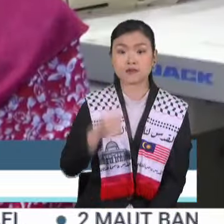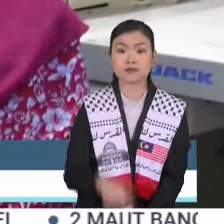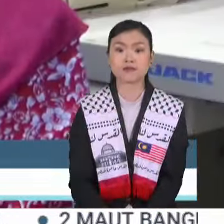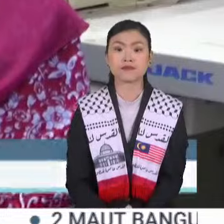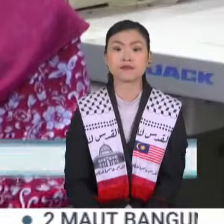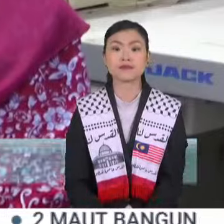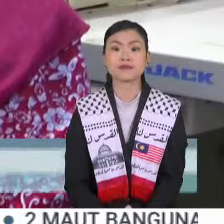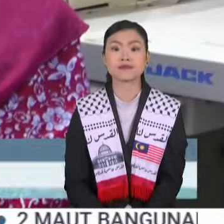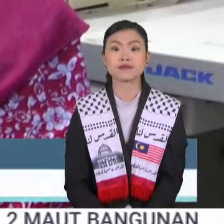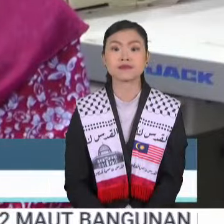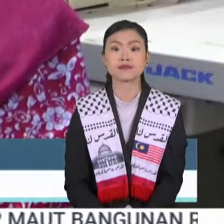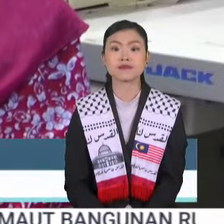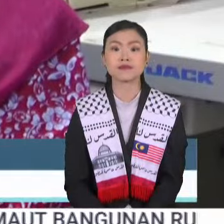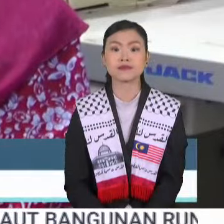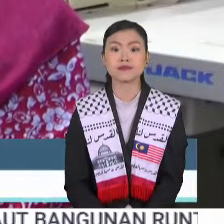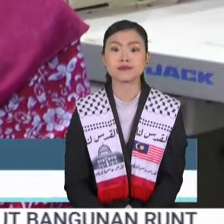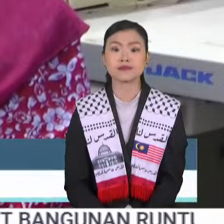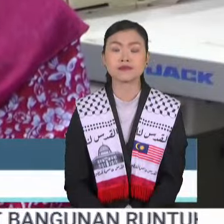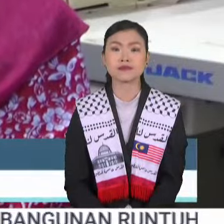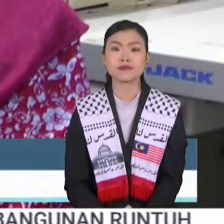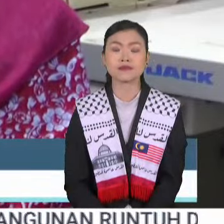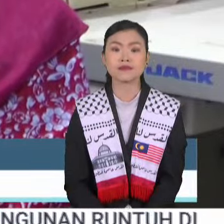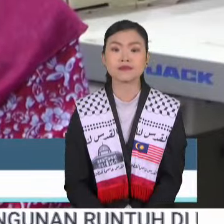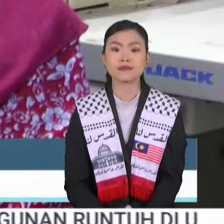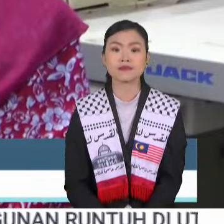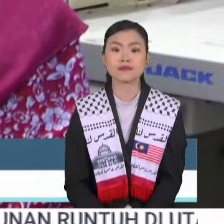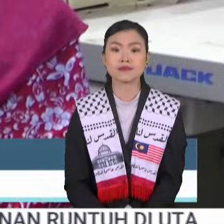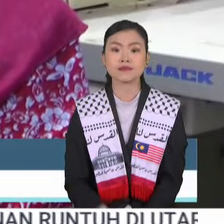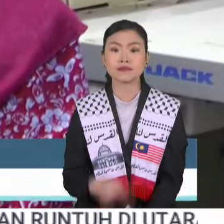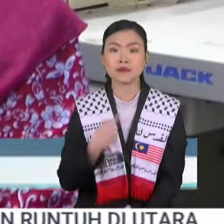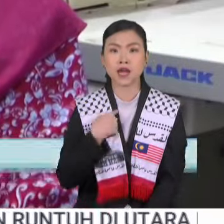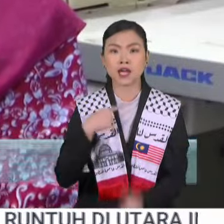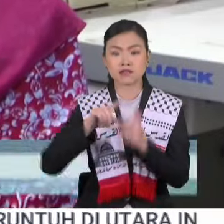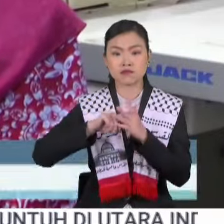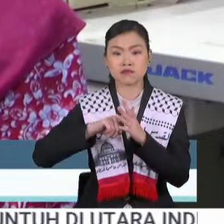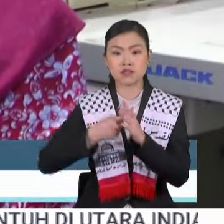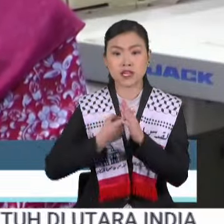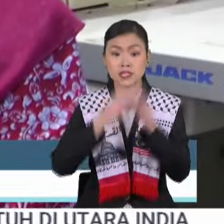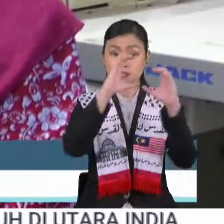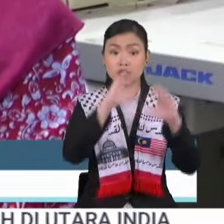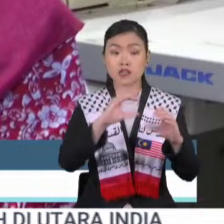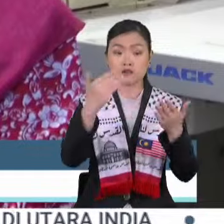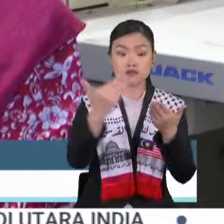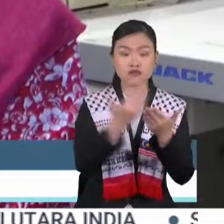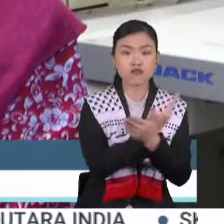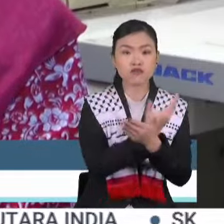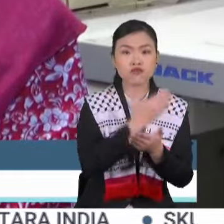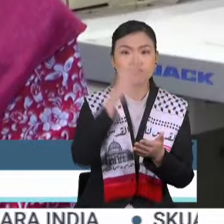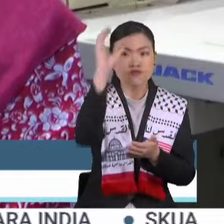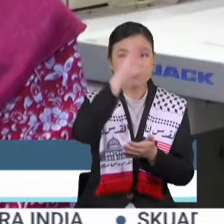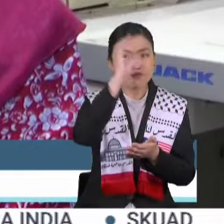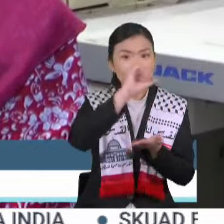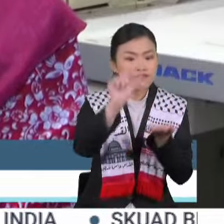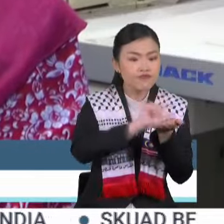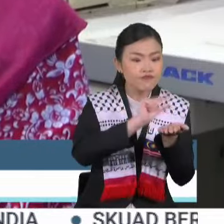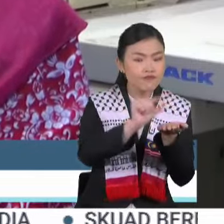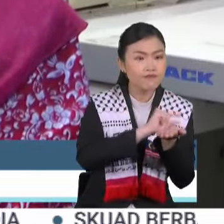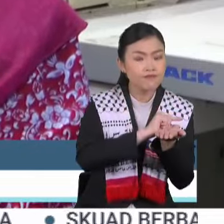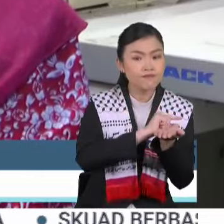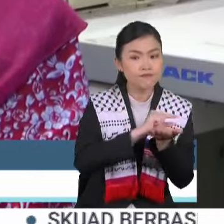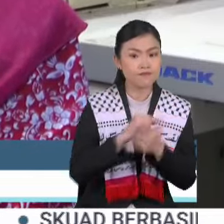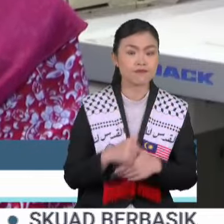Bermulalah saya dengan yang baru, income, cari income yang baru. Walaupun